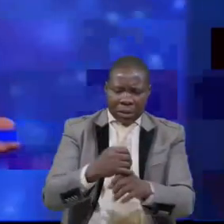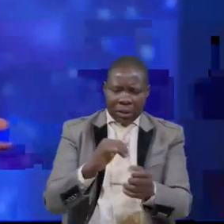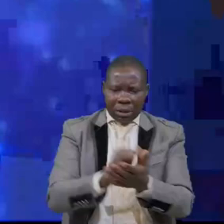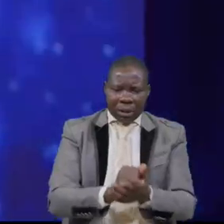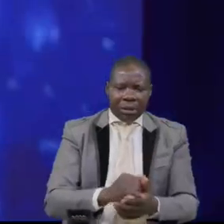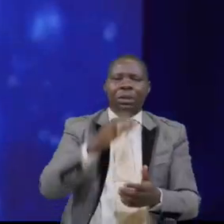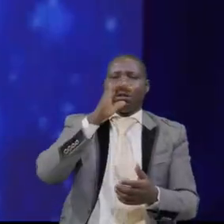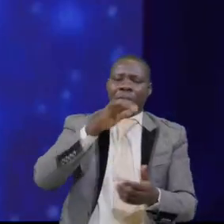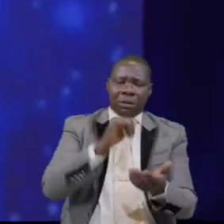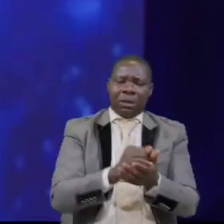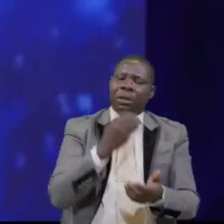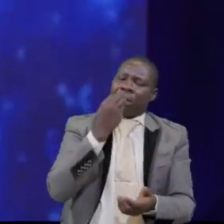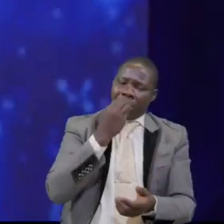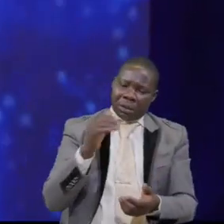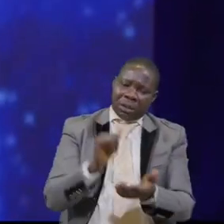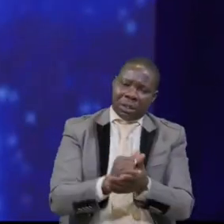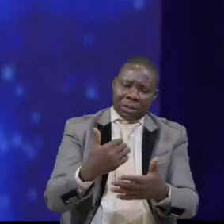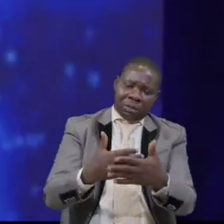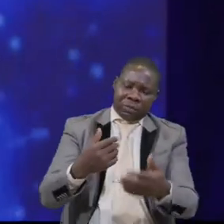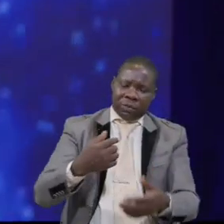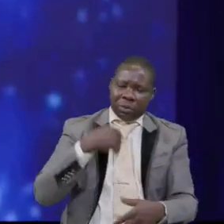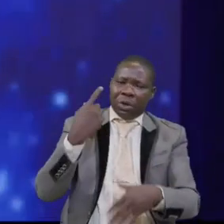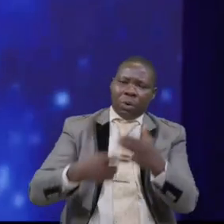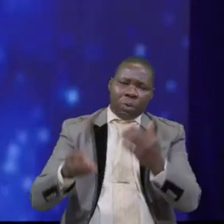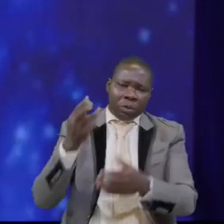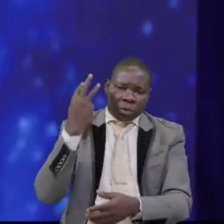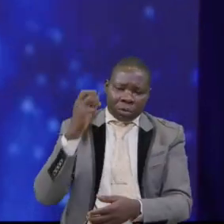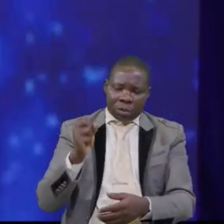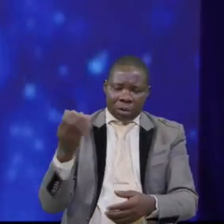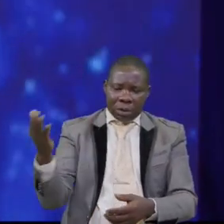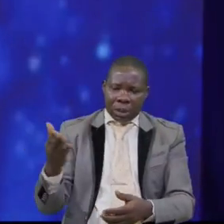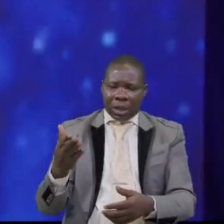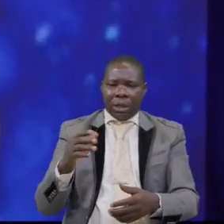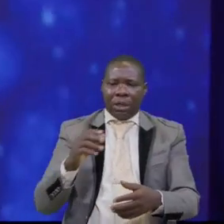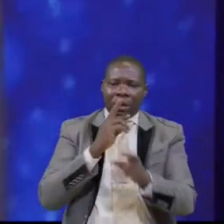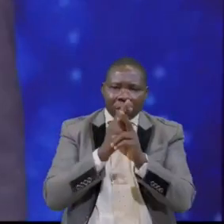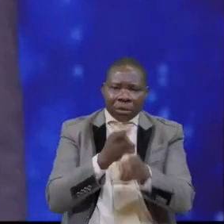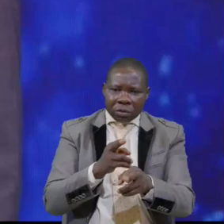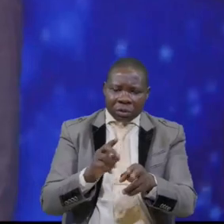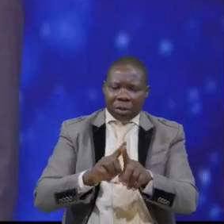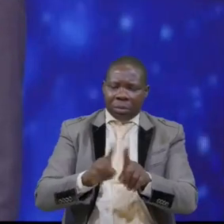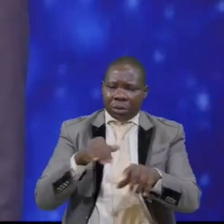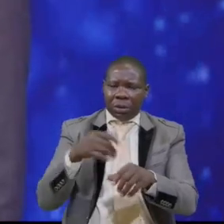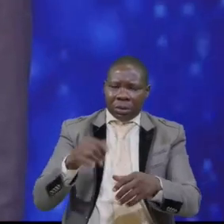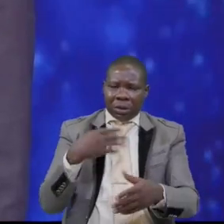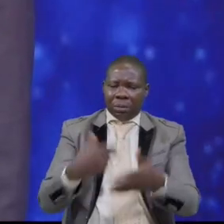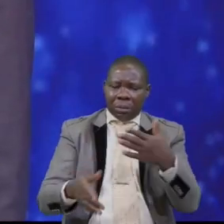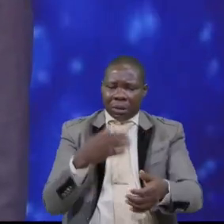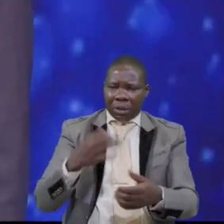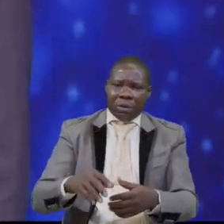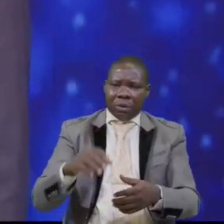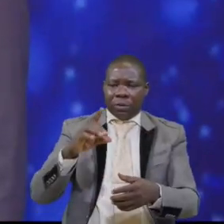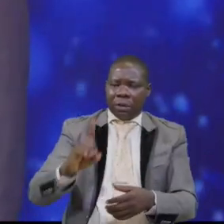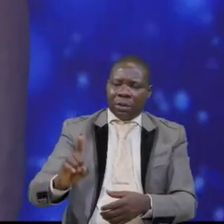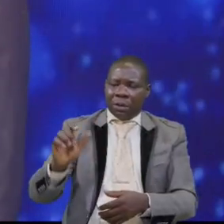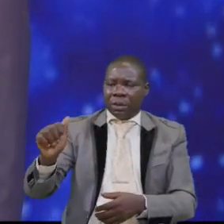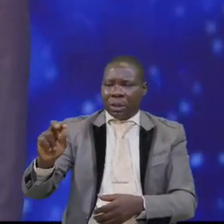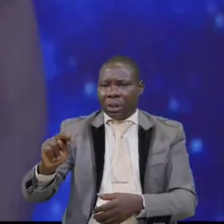moi, qu'est-ce qu'ils sont devenus? Mais dans le cas de Daniel, il lisait